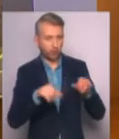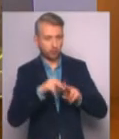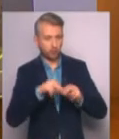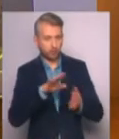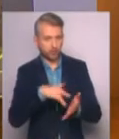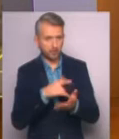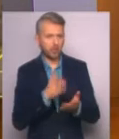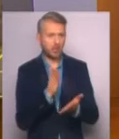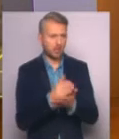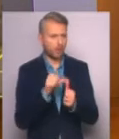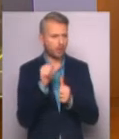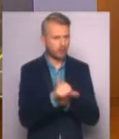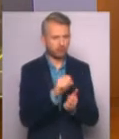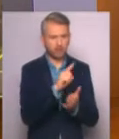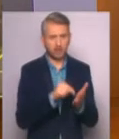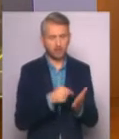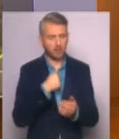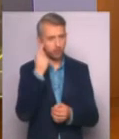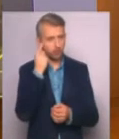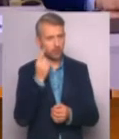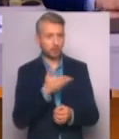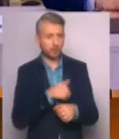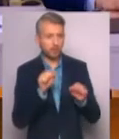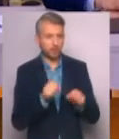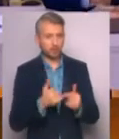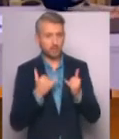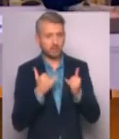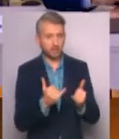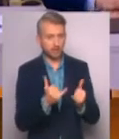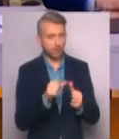але це окремий блок питань, які, я думаю, ми можемо присвятити